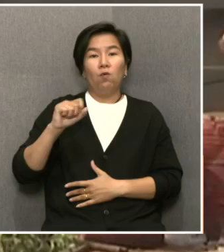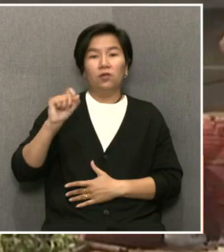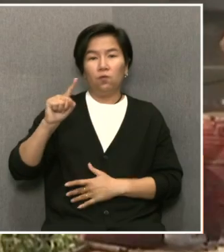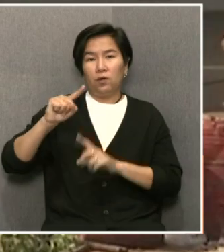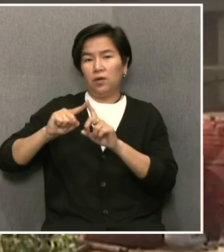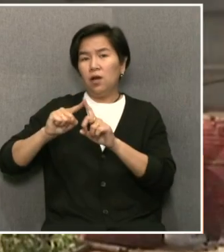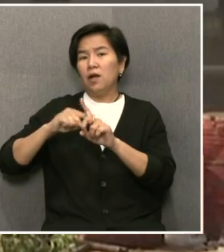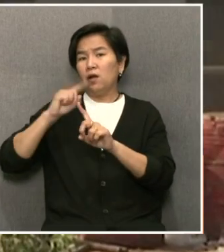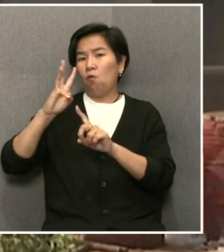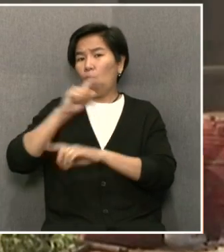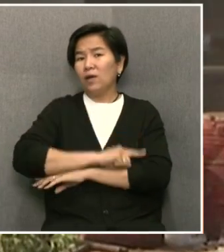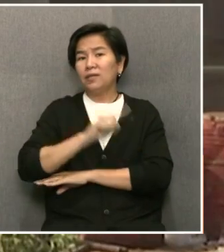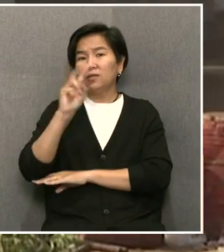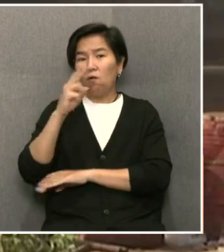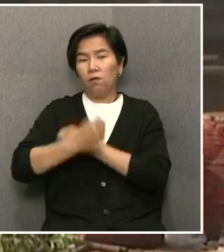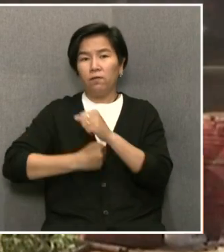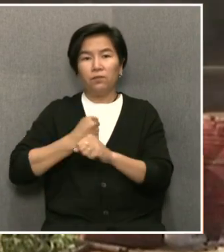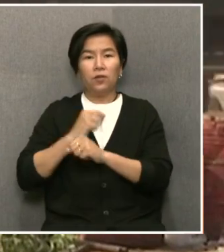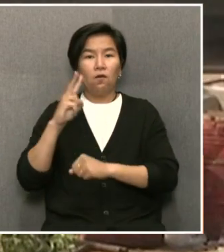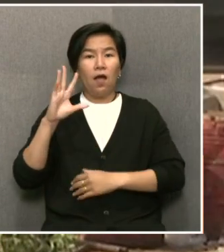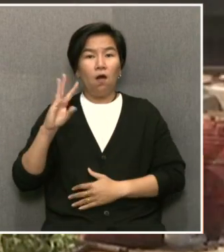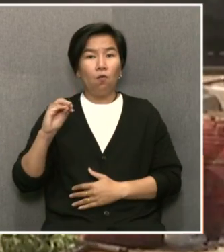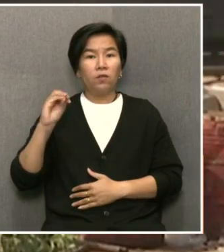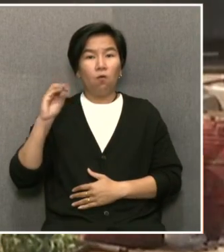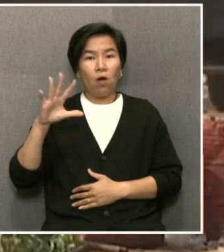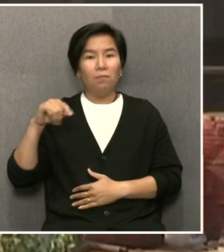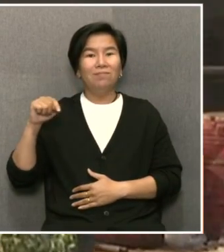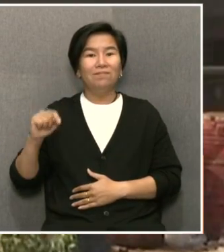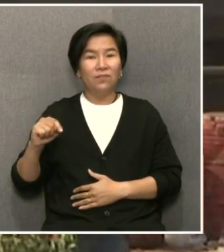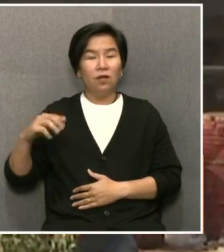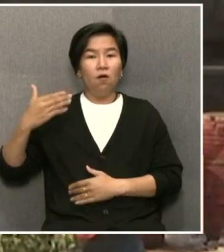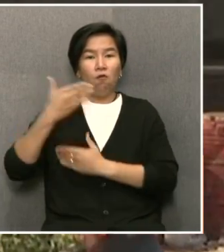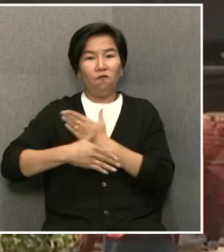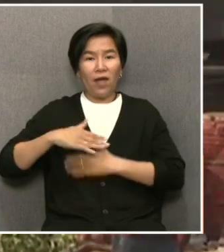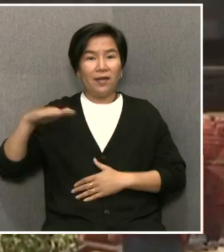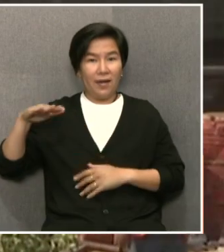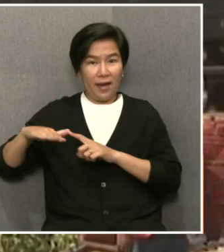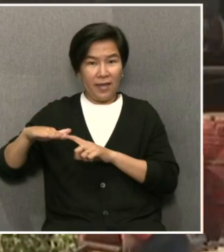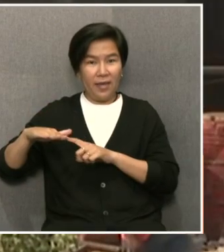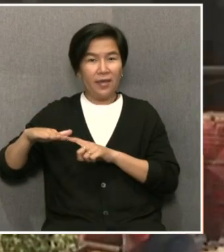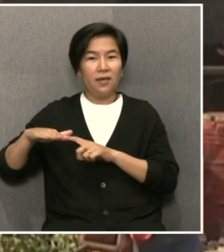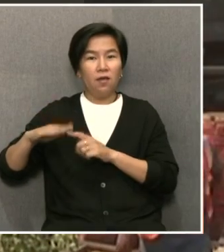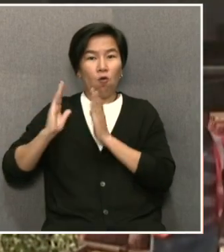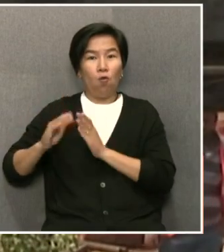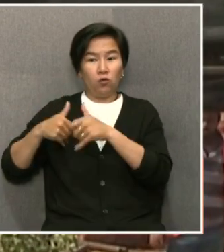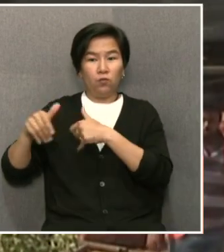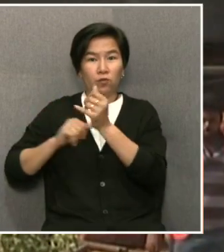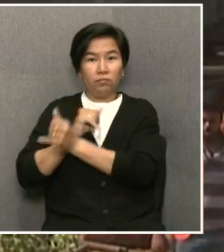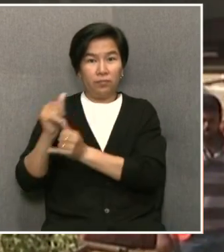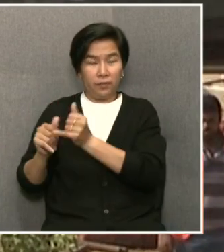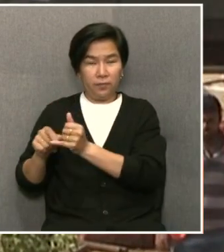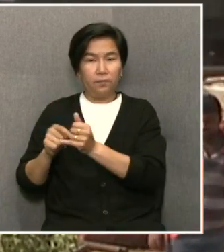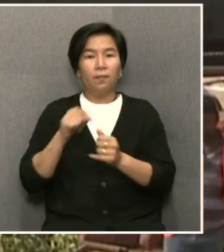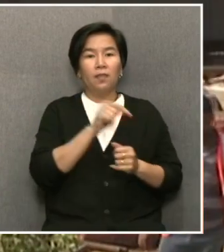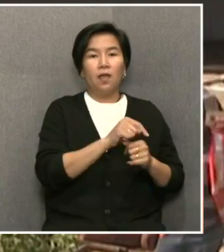2566ครับรถไฟโดยสารขบวนแรกเนี่ยพุ่งชนเข้ากับรถไฟสินค้าจนรถไฟขบวนแรกเนี่ยตก